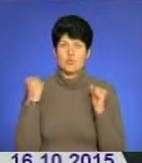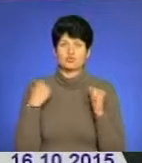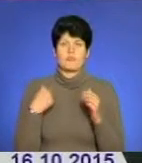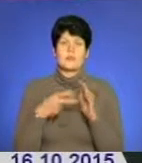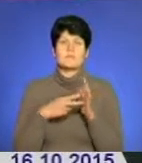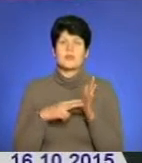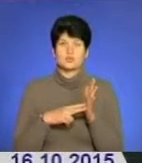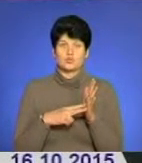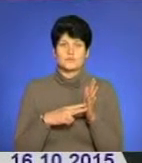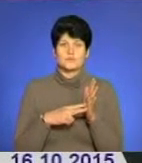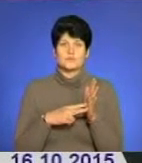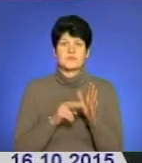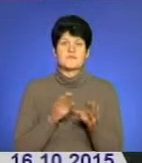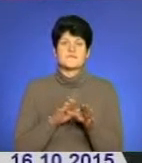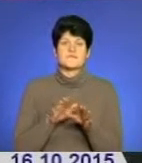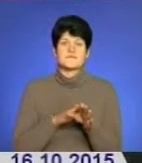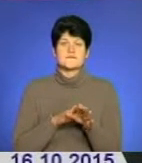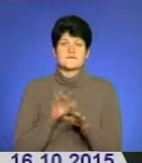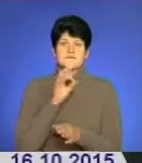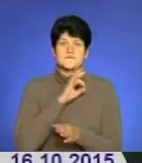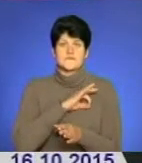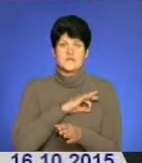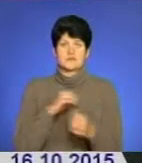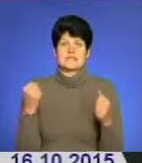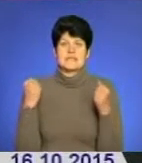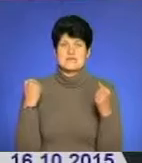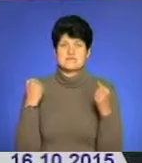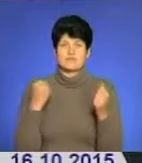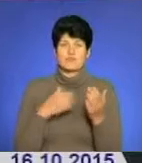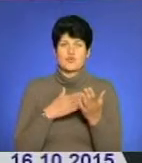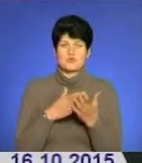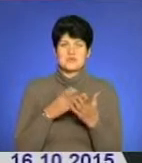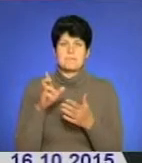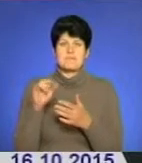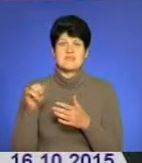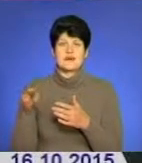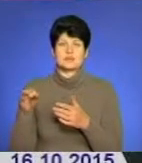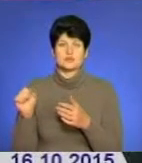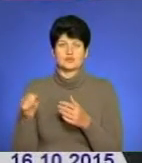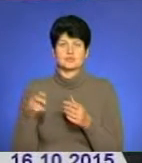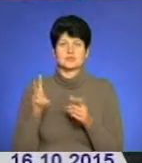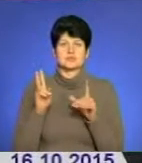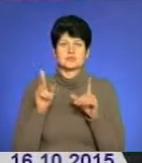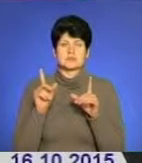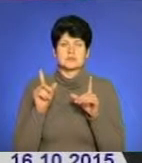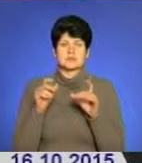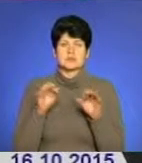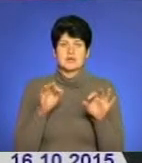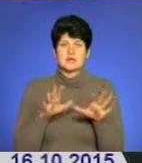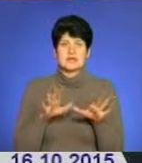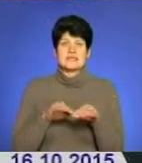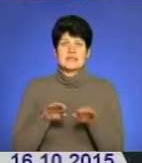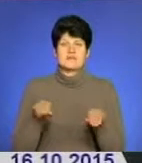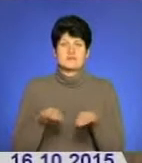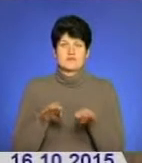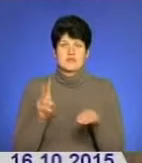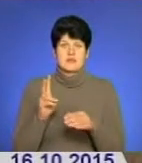плануємо використати на спорт і на біатлонну трасу, і на веслувальний